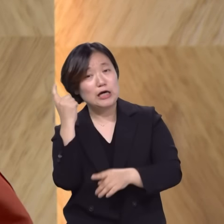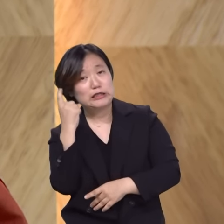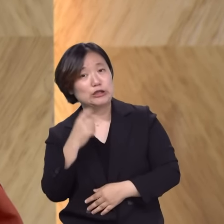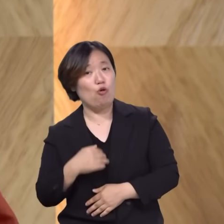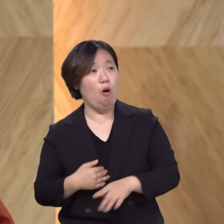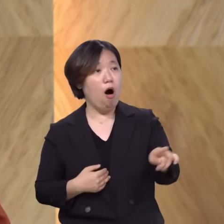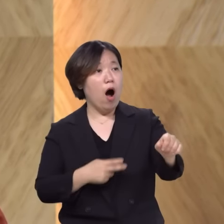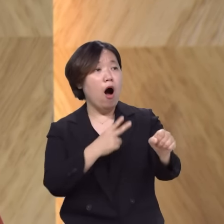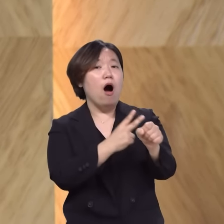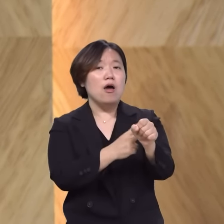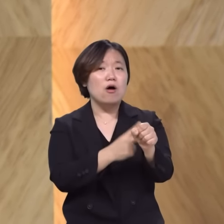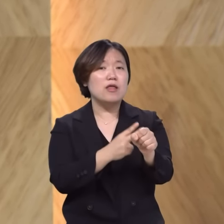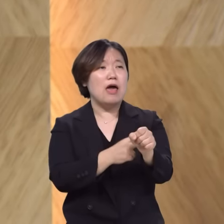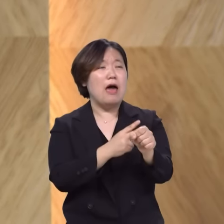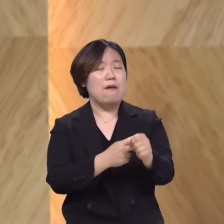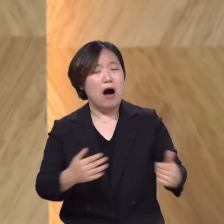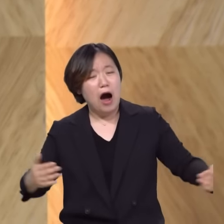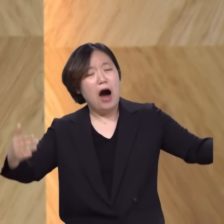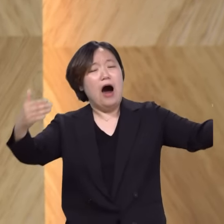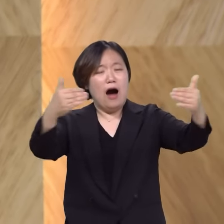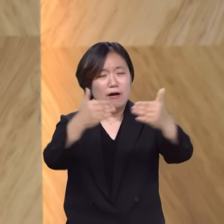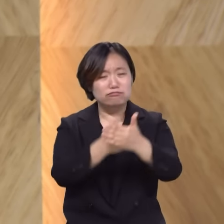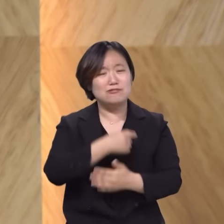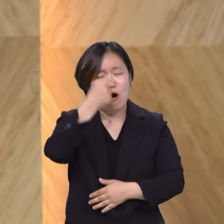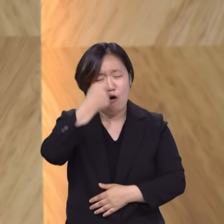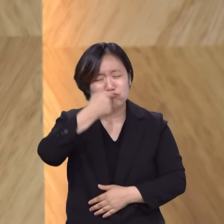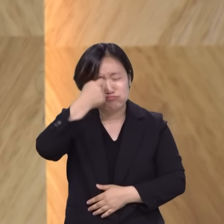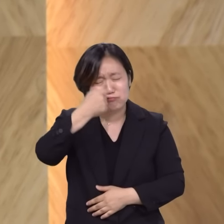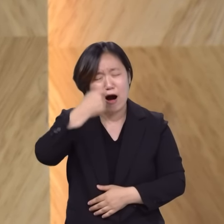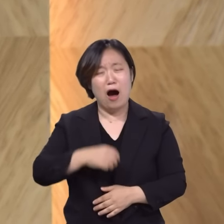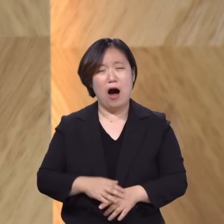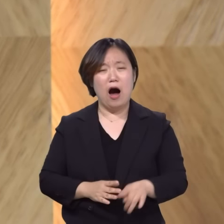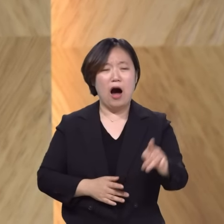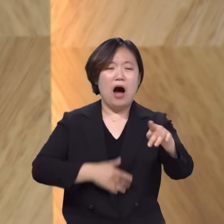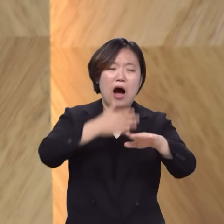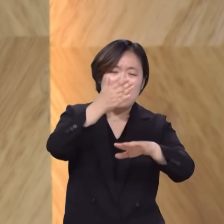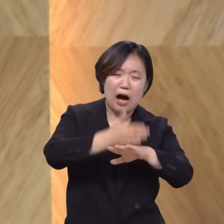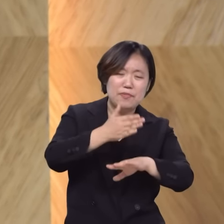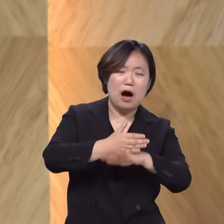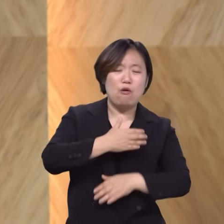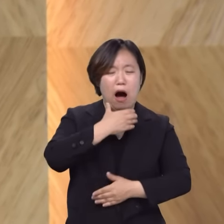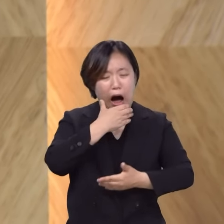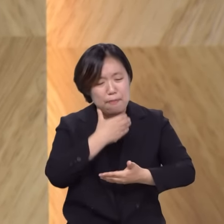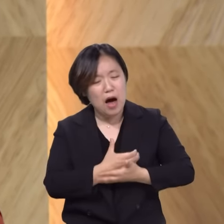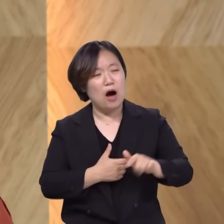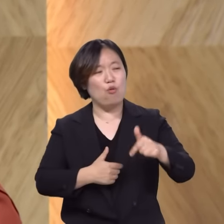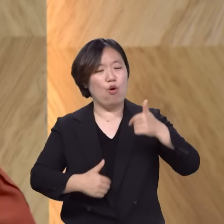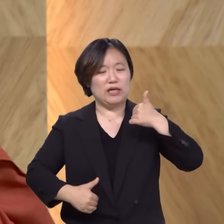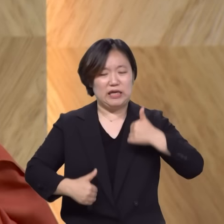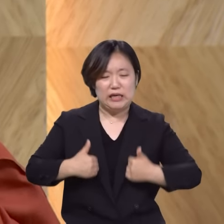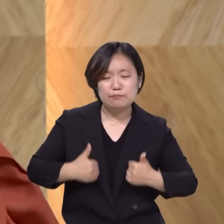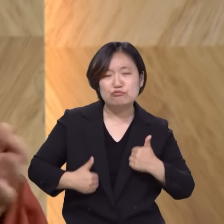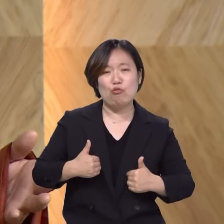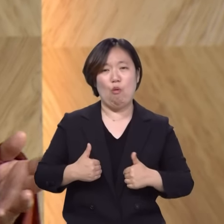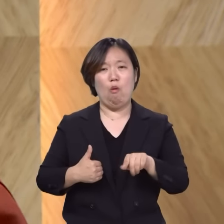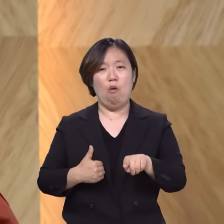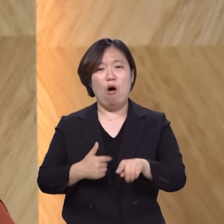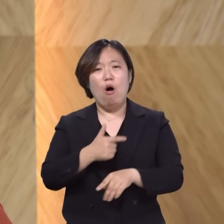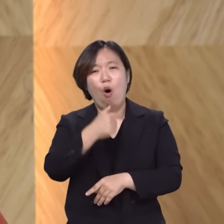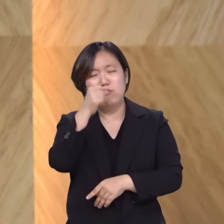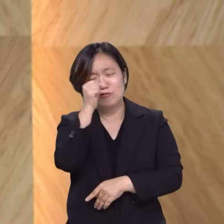선생님을 부안고 엉엉 울었대요 너무 고맙고 기쁘고 막 긴장도